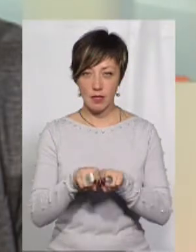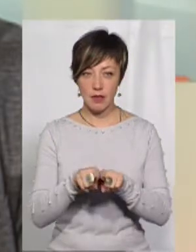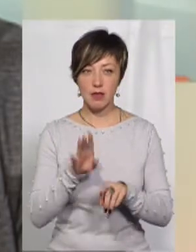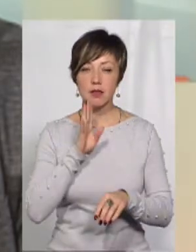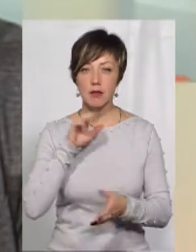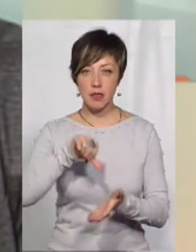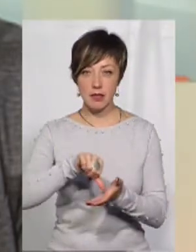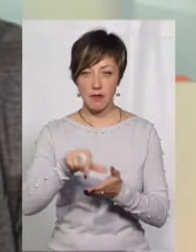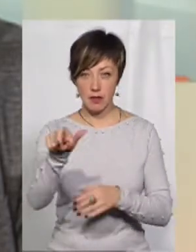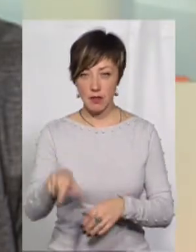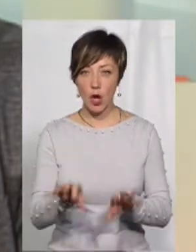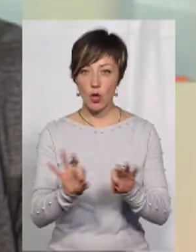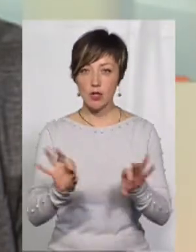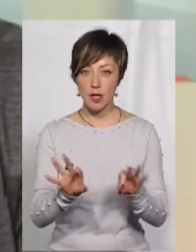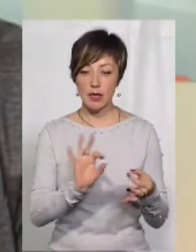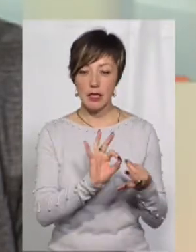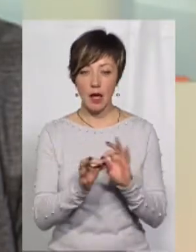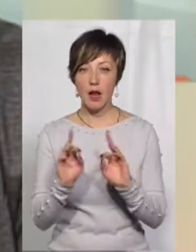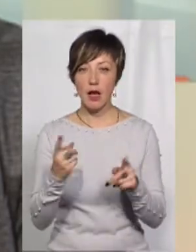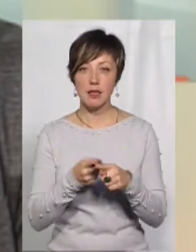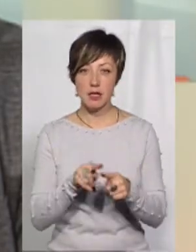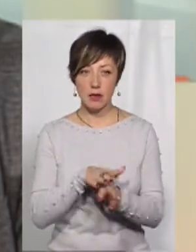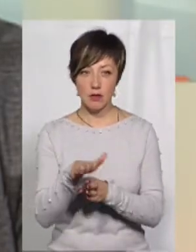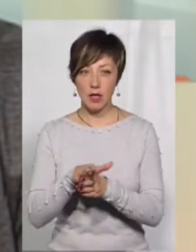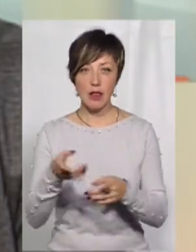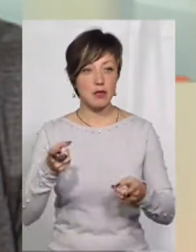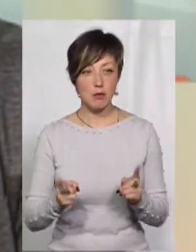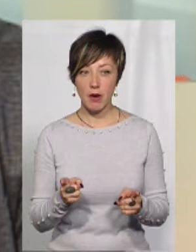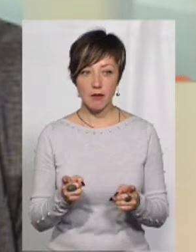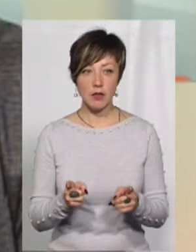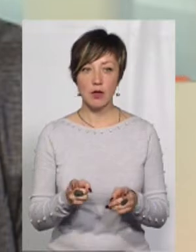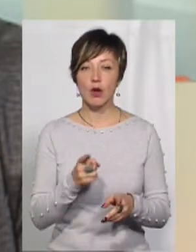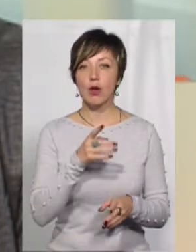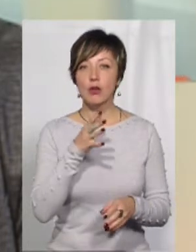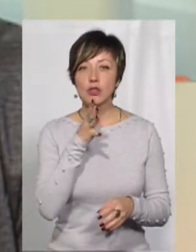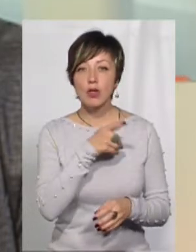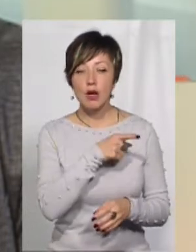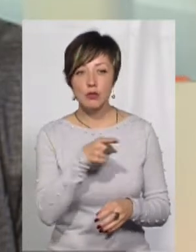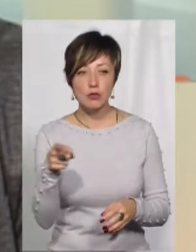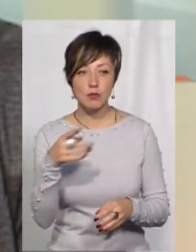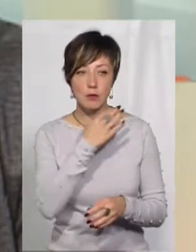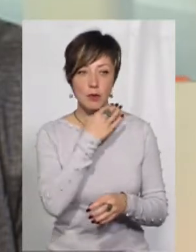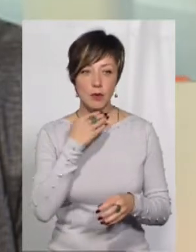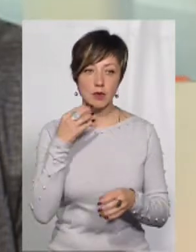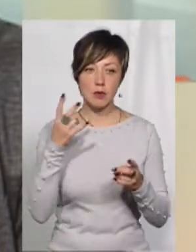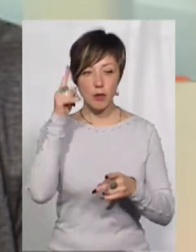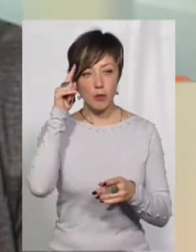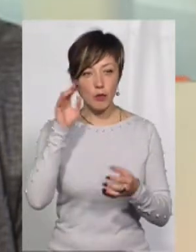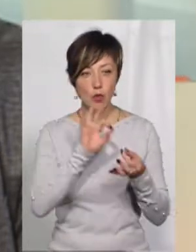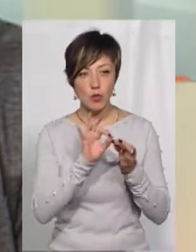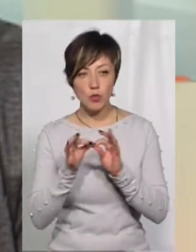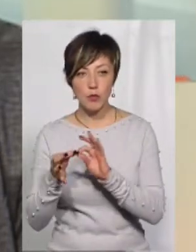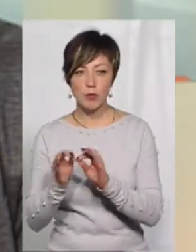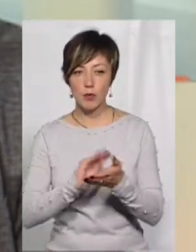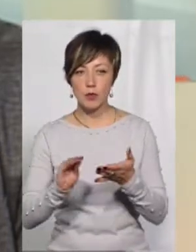представниця, вона розказувала деталі, як вона це все реалізовувала. Це насправді купа часу. Це треба все продумати,